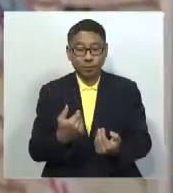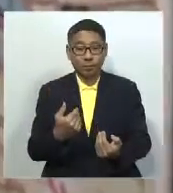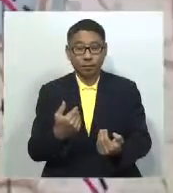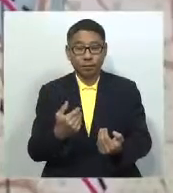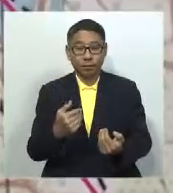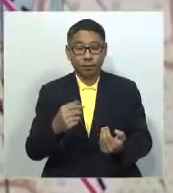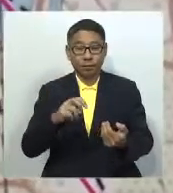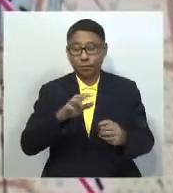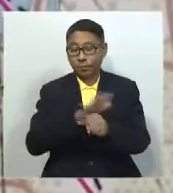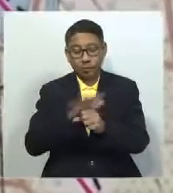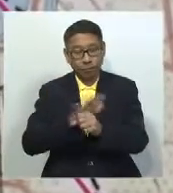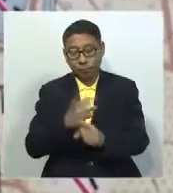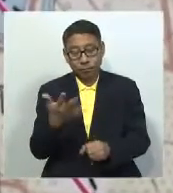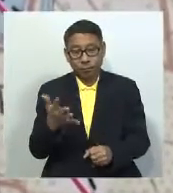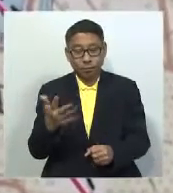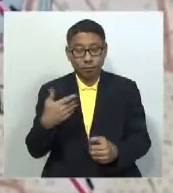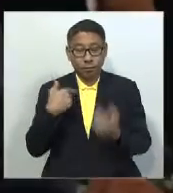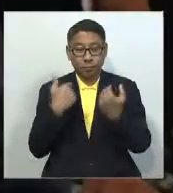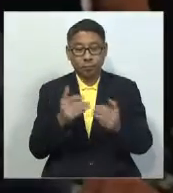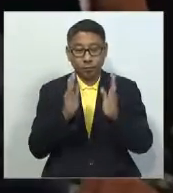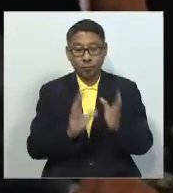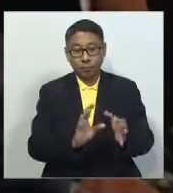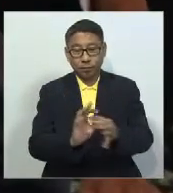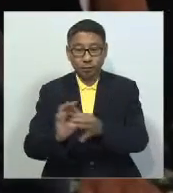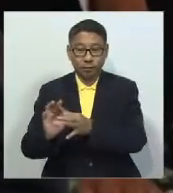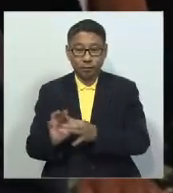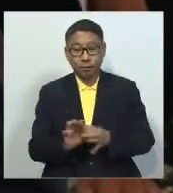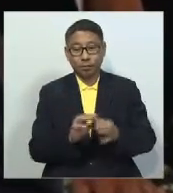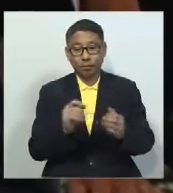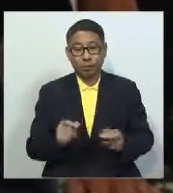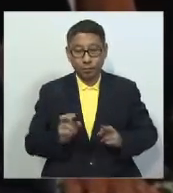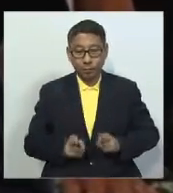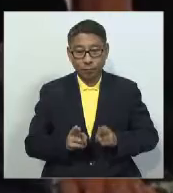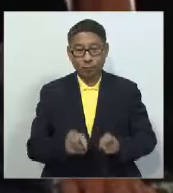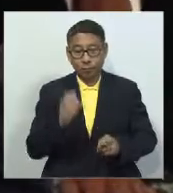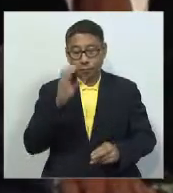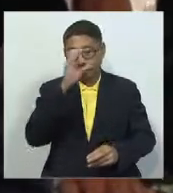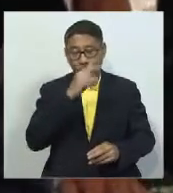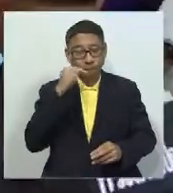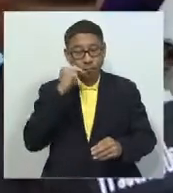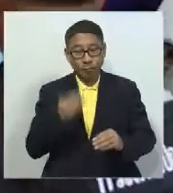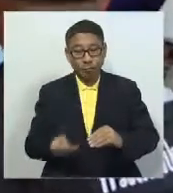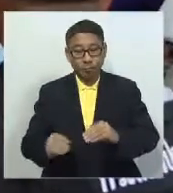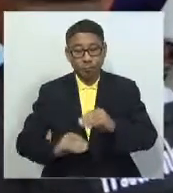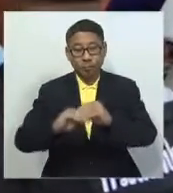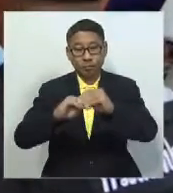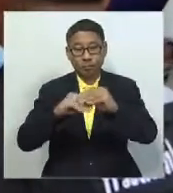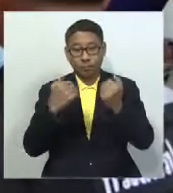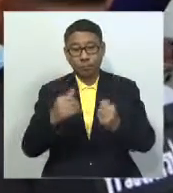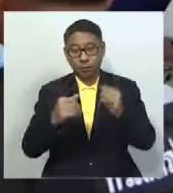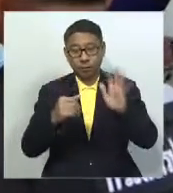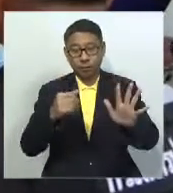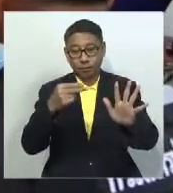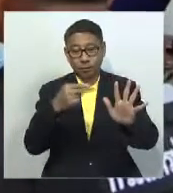ซึ่งก็ไม่เพียงพอนะคะทำให้หน่วยงานที่เกี่ยวข้องตอนนี้ต้องเร่งหาน้ำมาเติมในคลองส่งน้ำหนองแวงประ